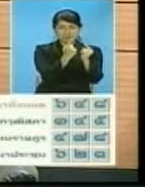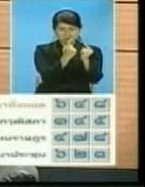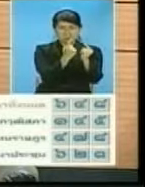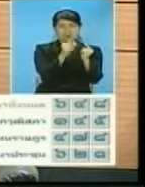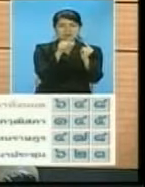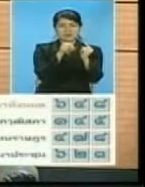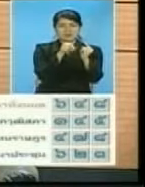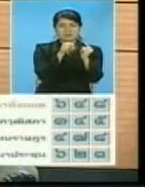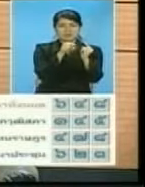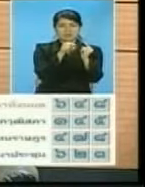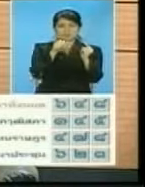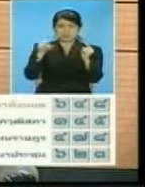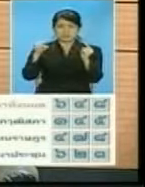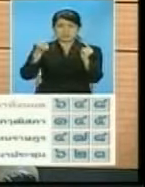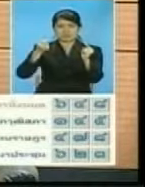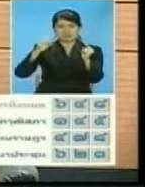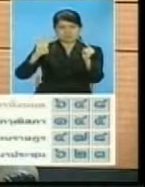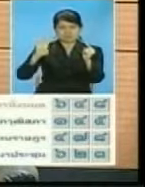14